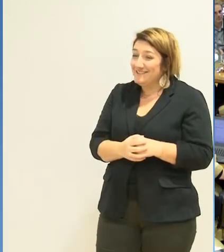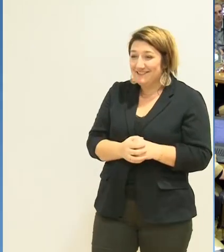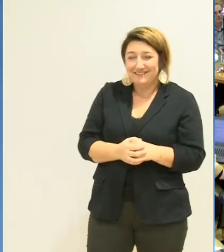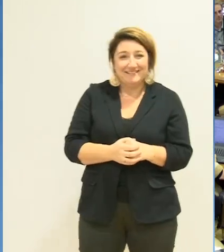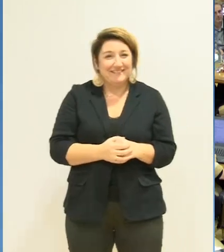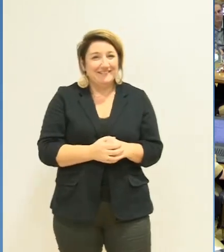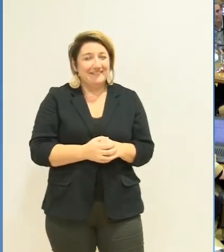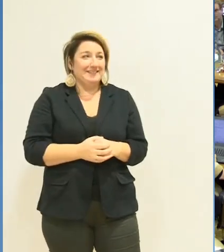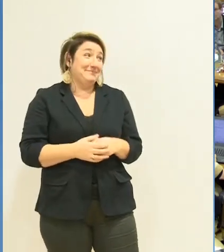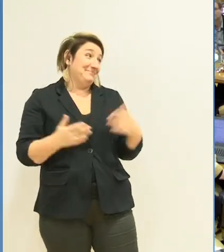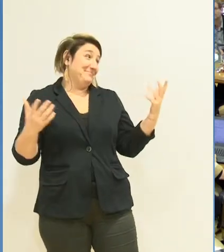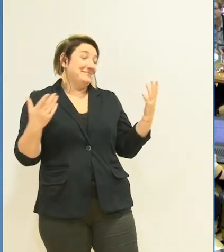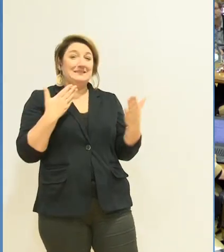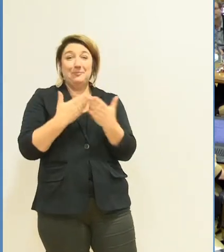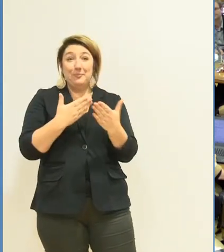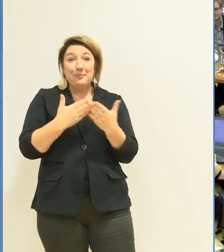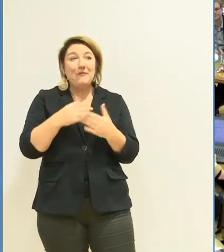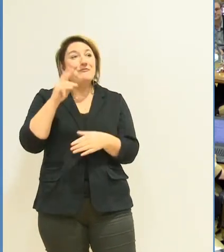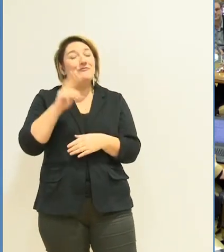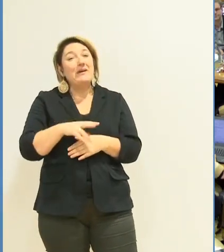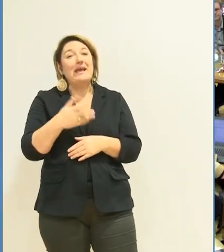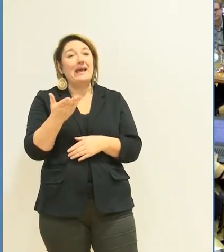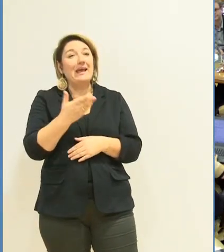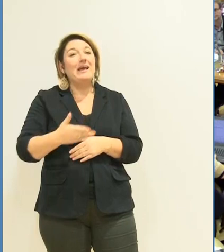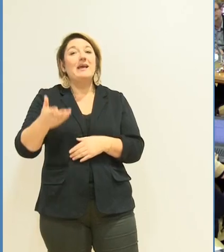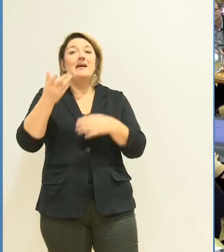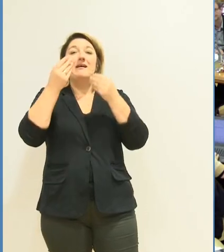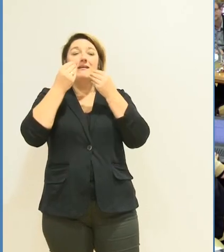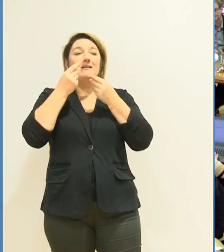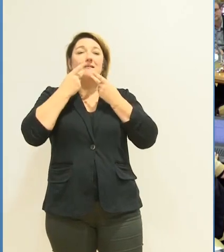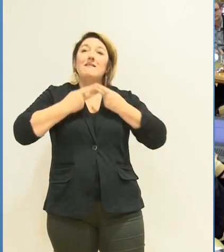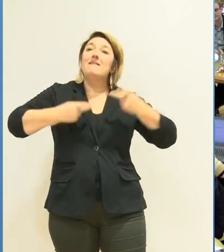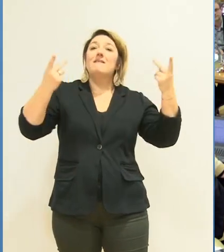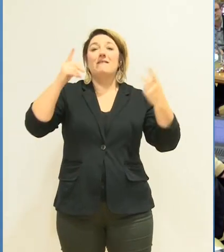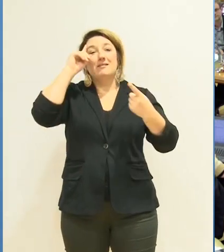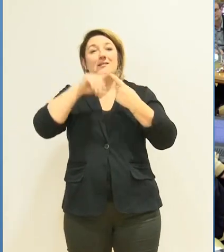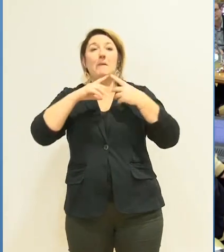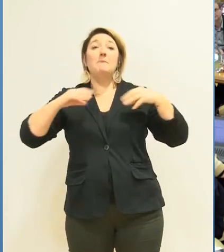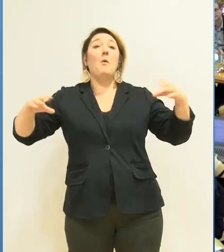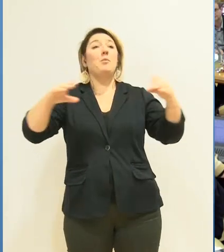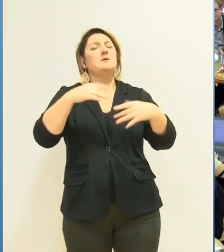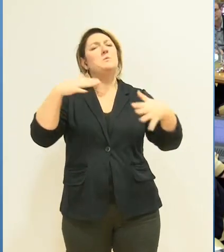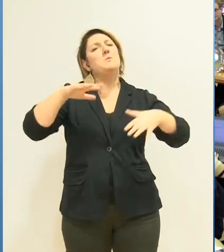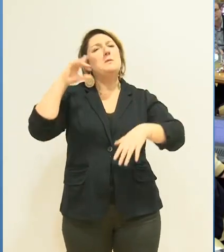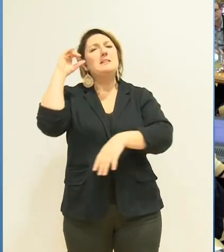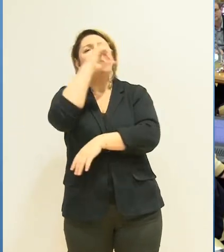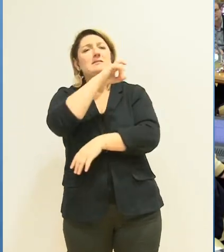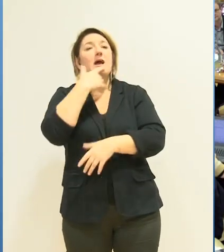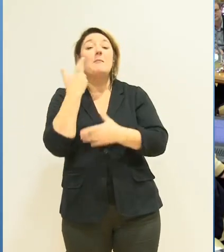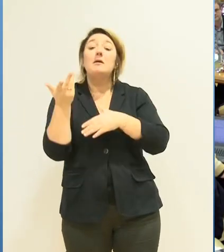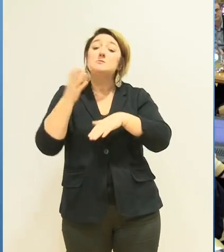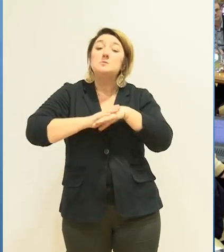comme quoi il ya beaucoup de disques il ya beaucoup de déclarations sur les populations en difficulté mais il ya après il ya des